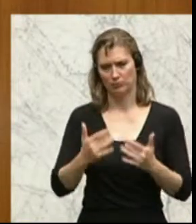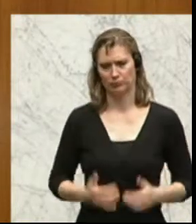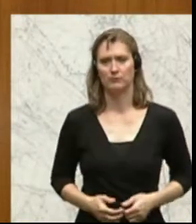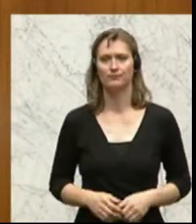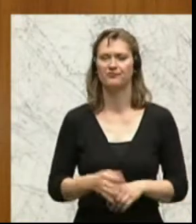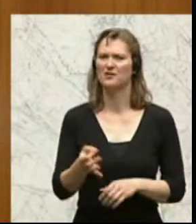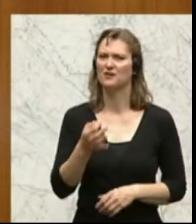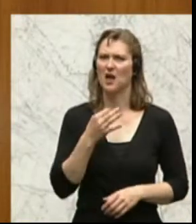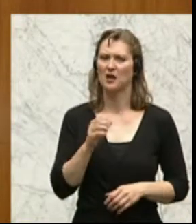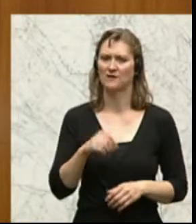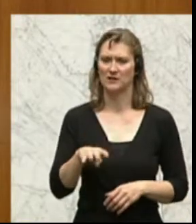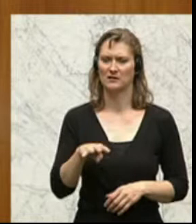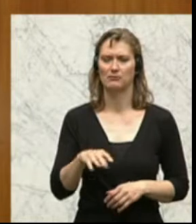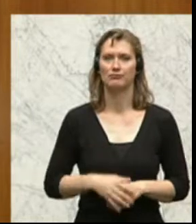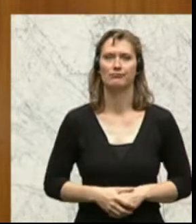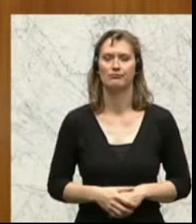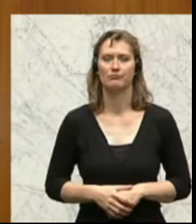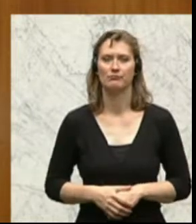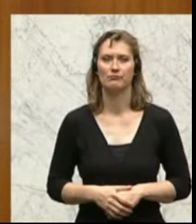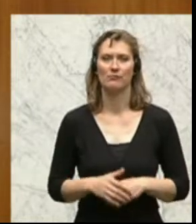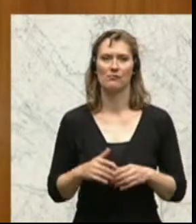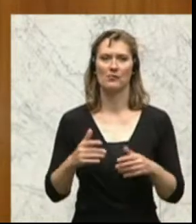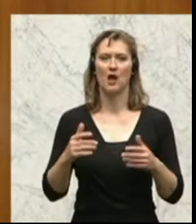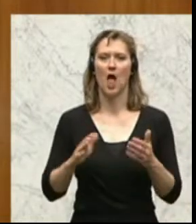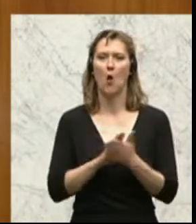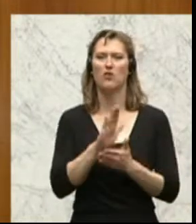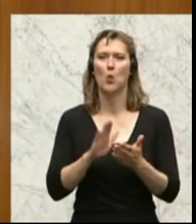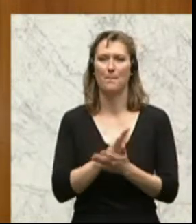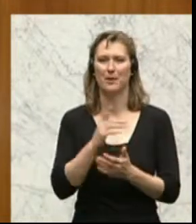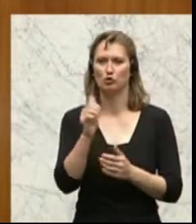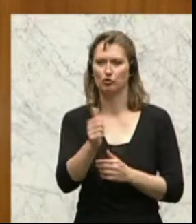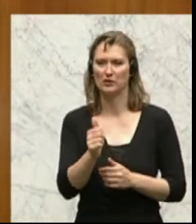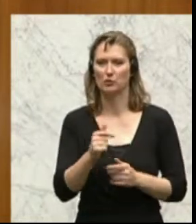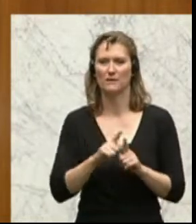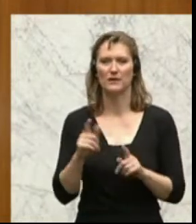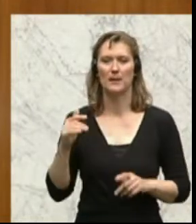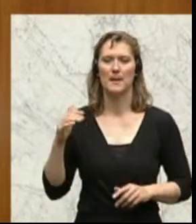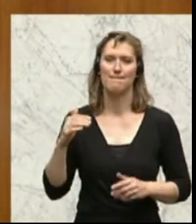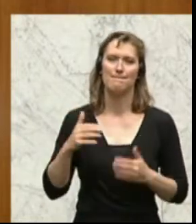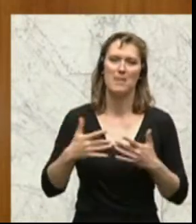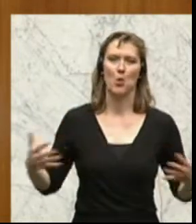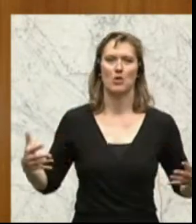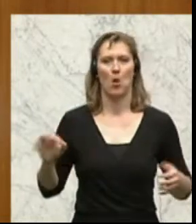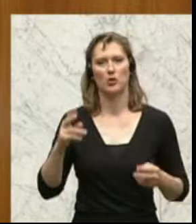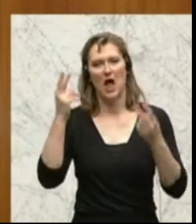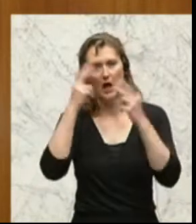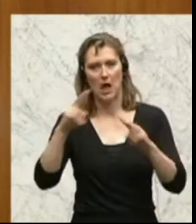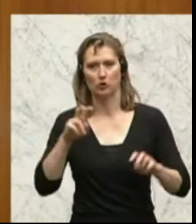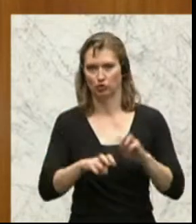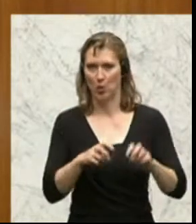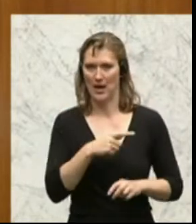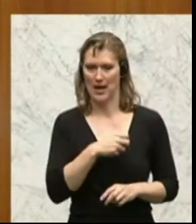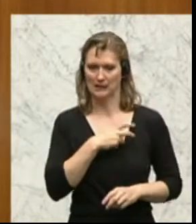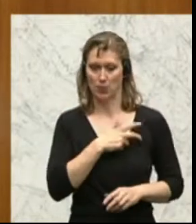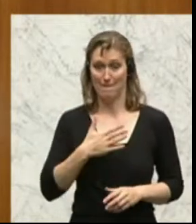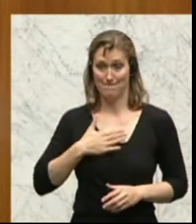14. Die Aufkommensschätzungen zur vorgeschlagenen Millionärs- oder Reichensteuer der SPÖ, die in meinem Haus vorgenommen worden